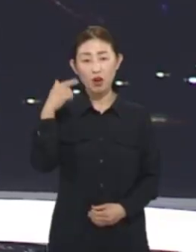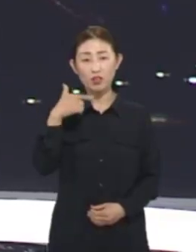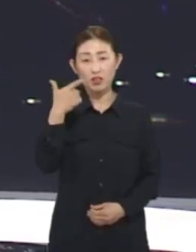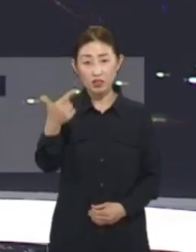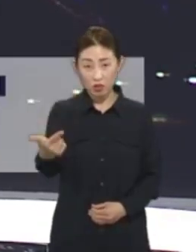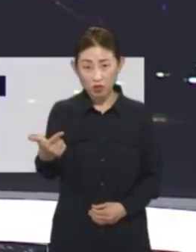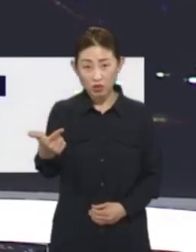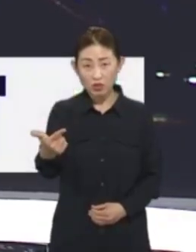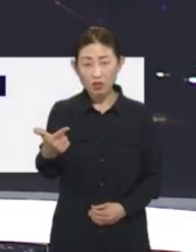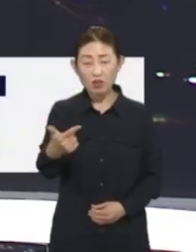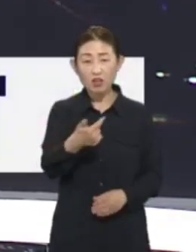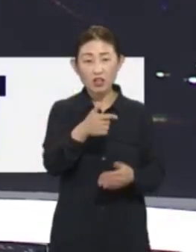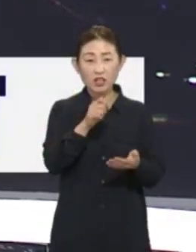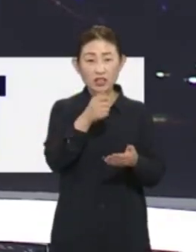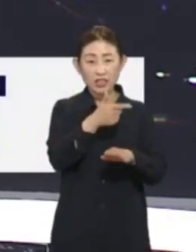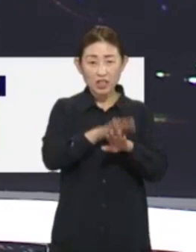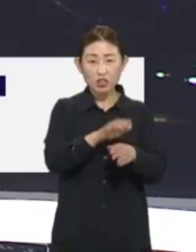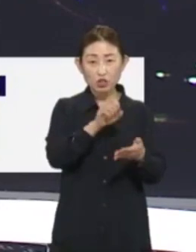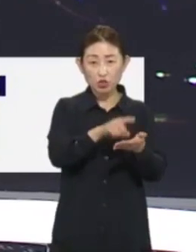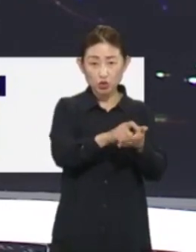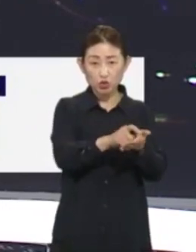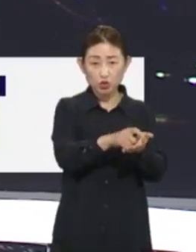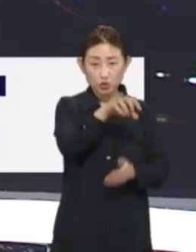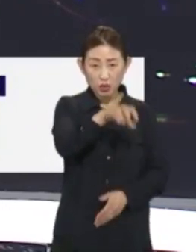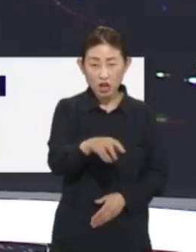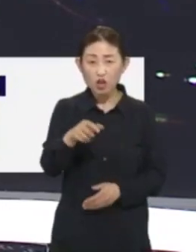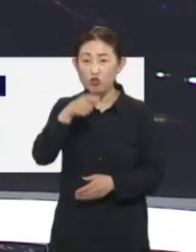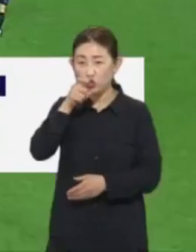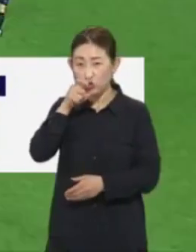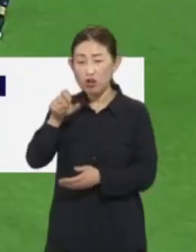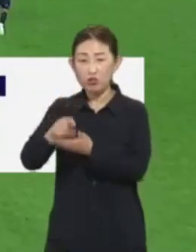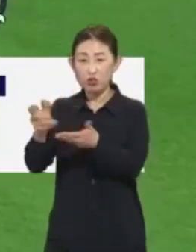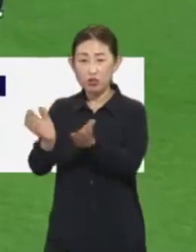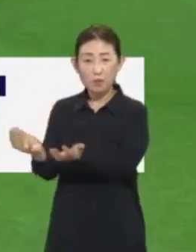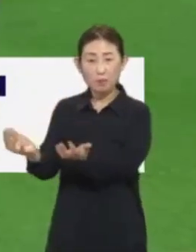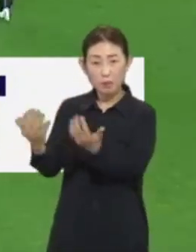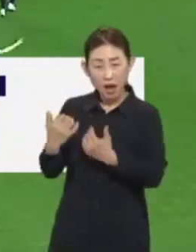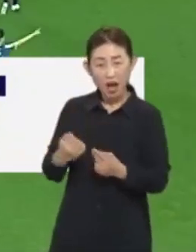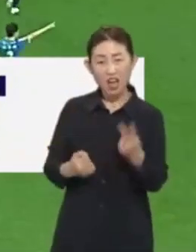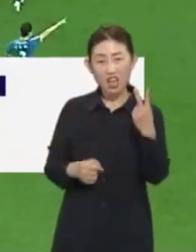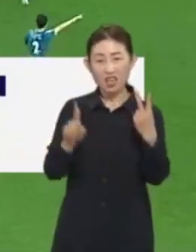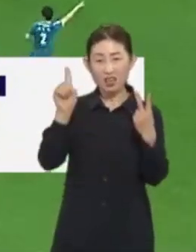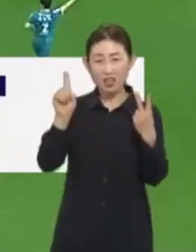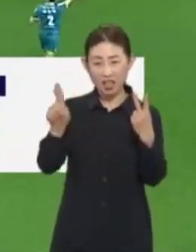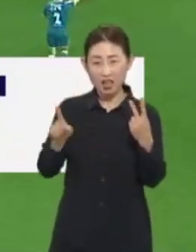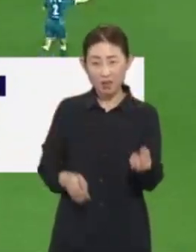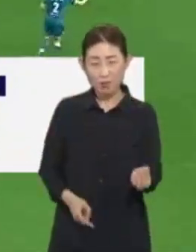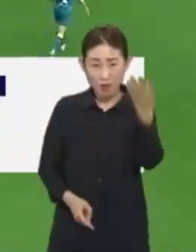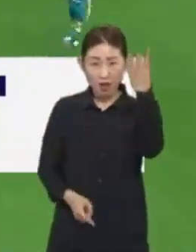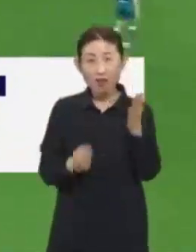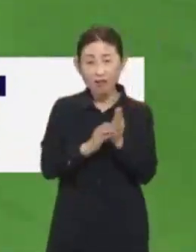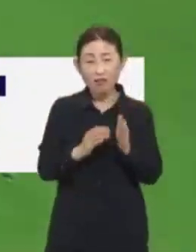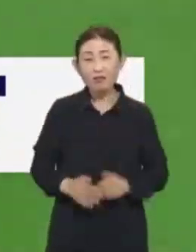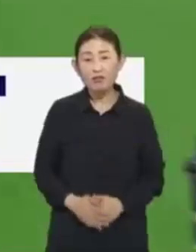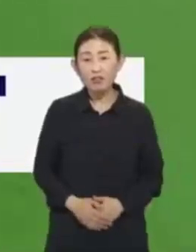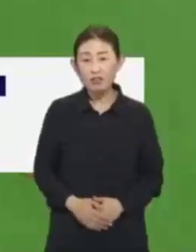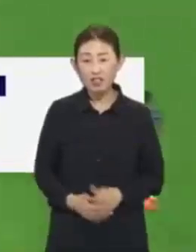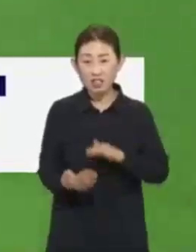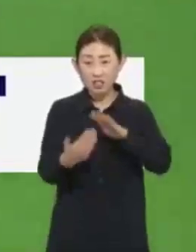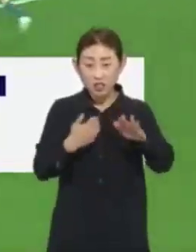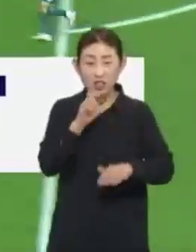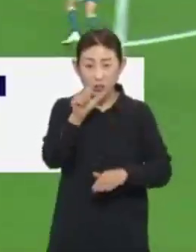대전 하나시티즌이 어제 저녁 수원FC와 홈경기에서 2-1 승리를 거두며 서륙에 성공했습니다. 대전은